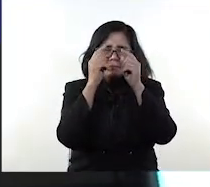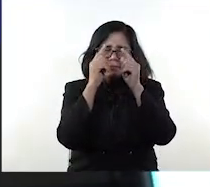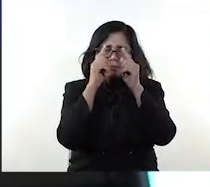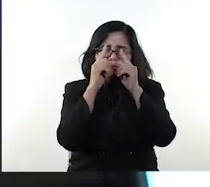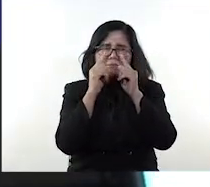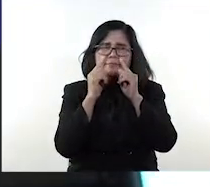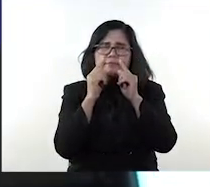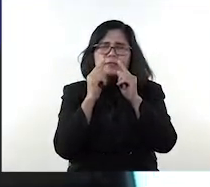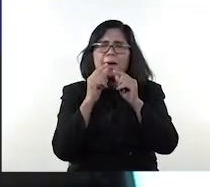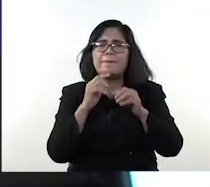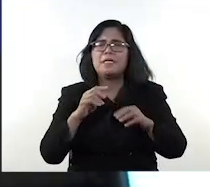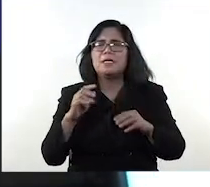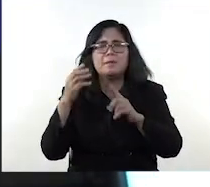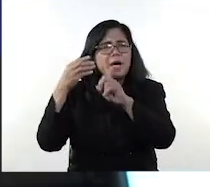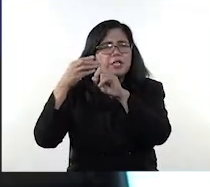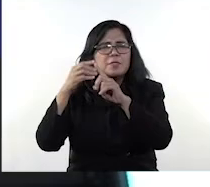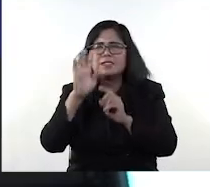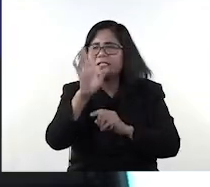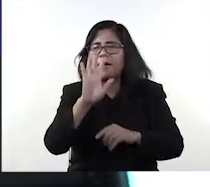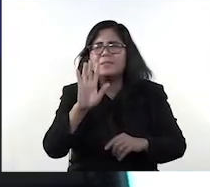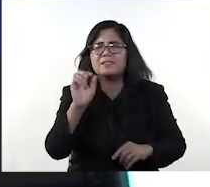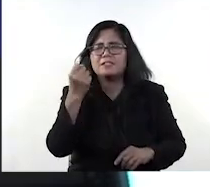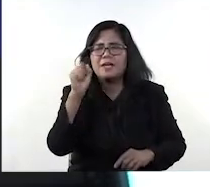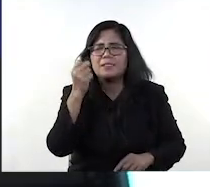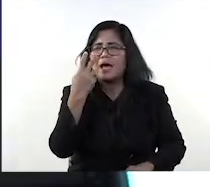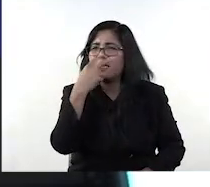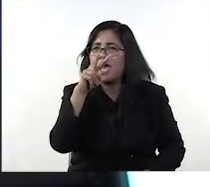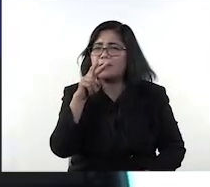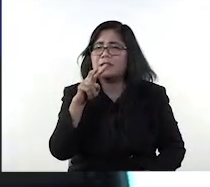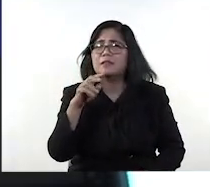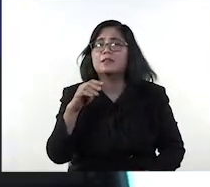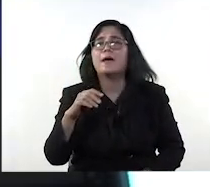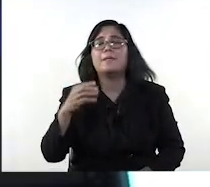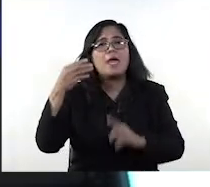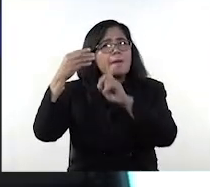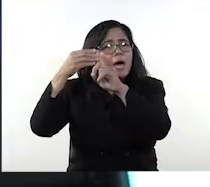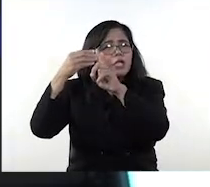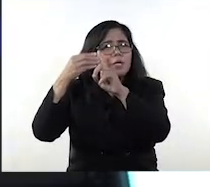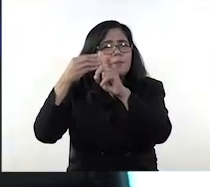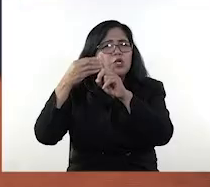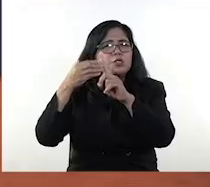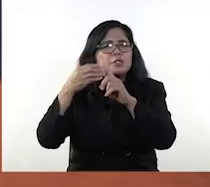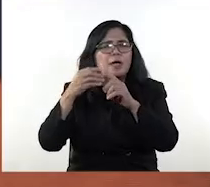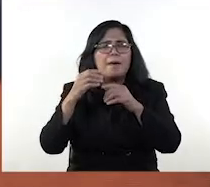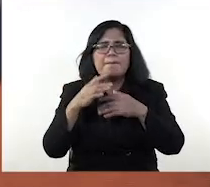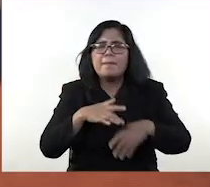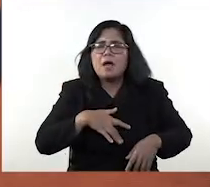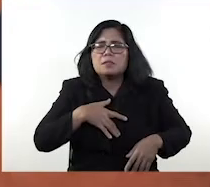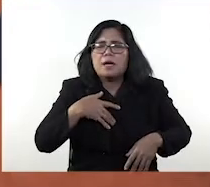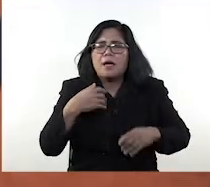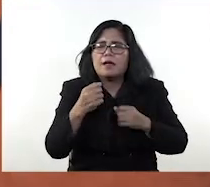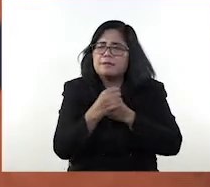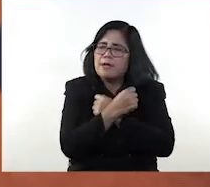debet Hai the love Hai tiba-tiba dia dengar suara yang luar biasa